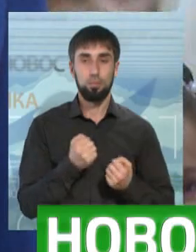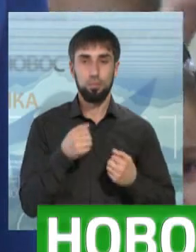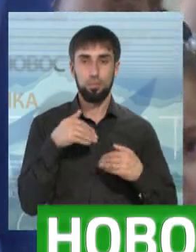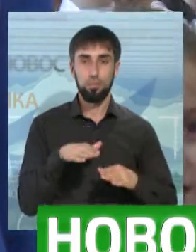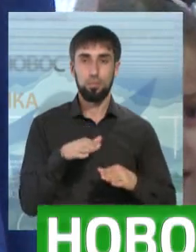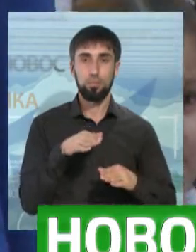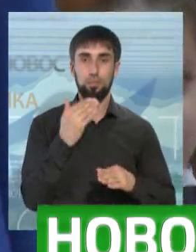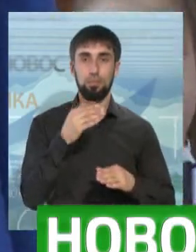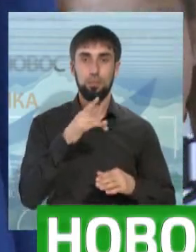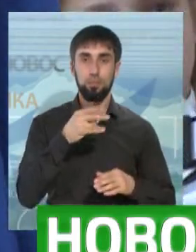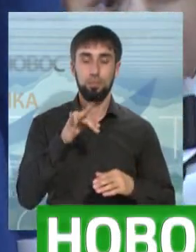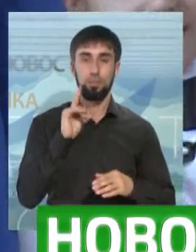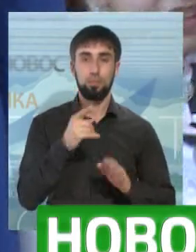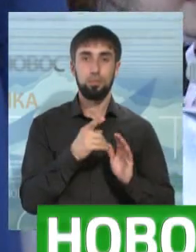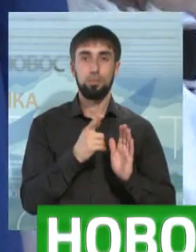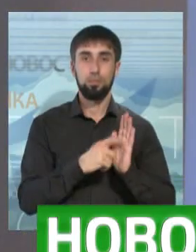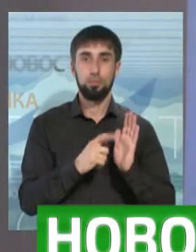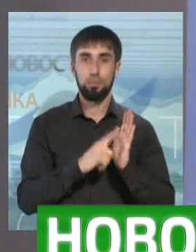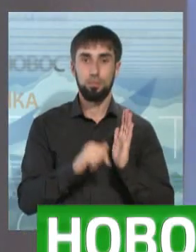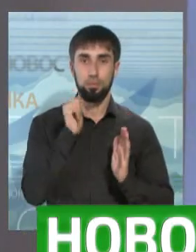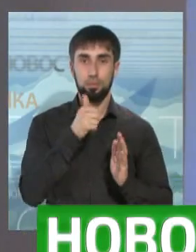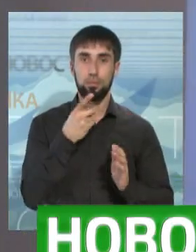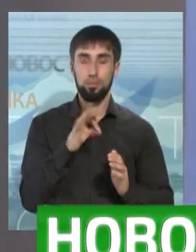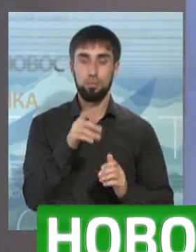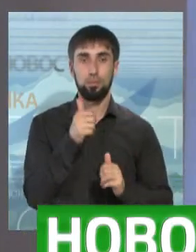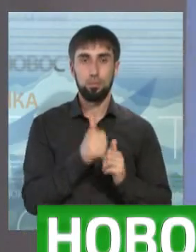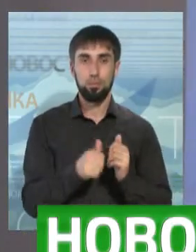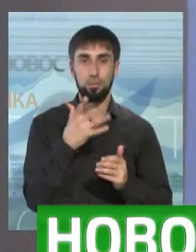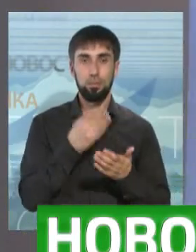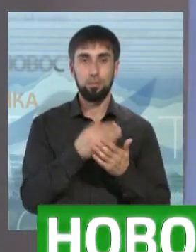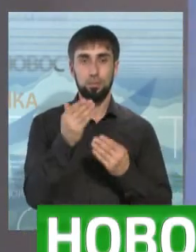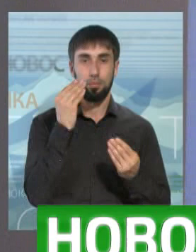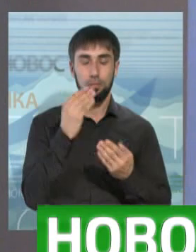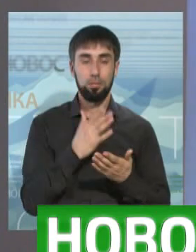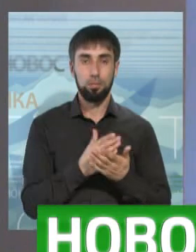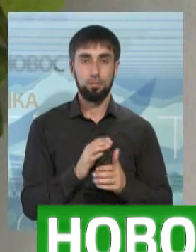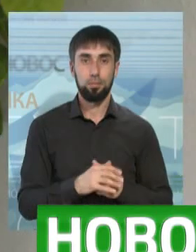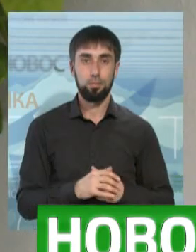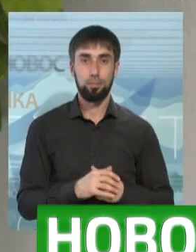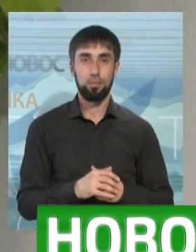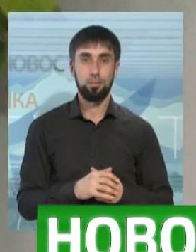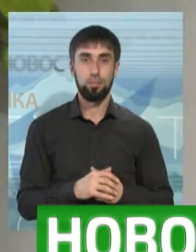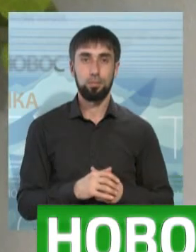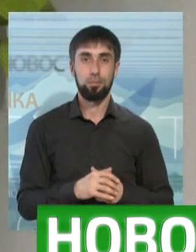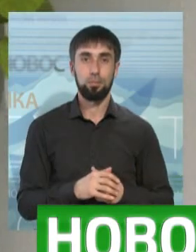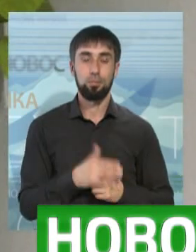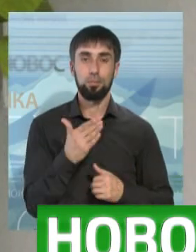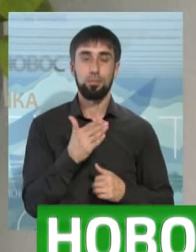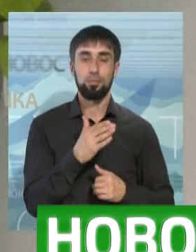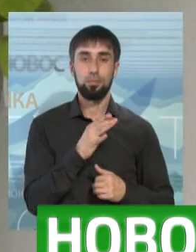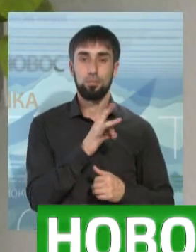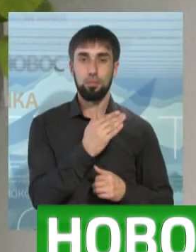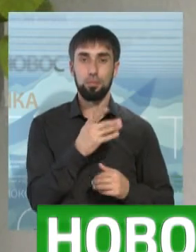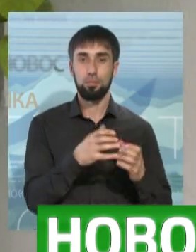предками в далеком 1770 году. Однако у каждого свое представление по этому поводу. Для меня ингушетия в составе России –